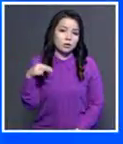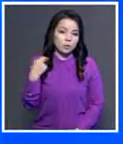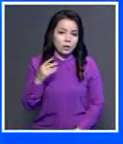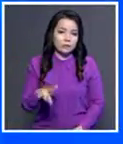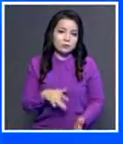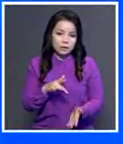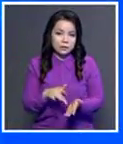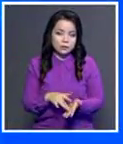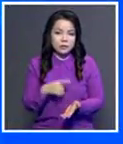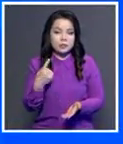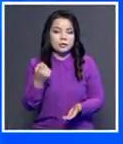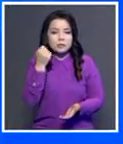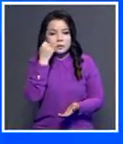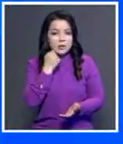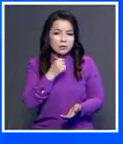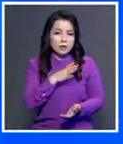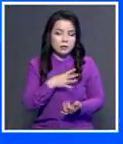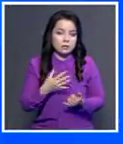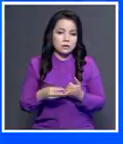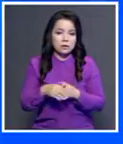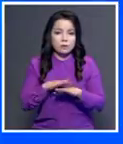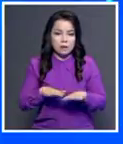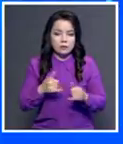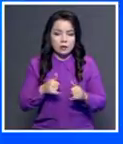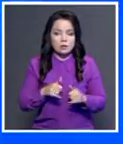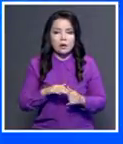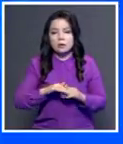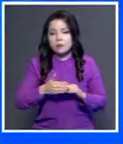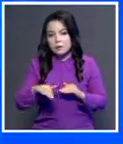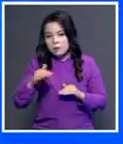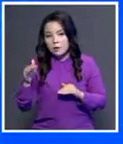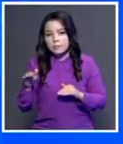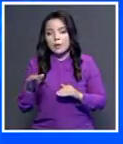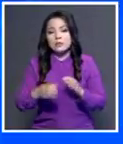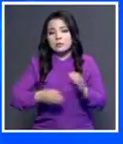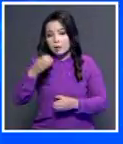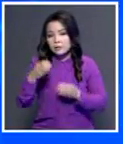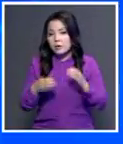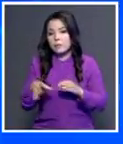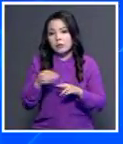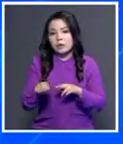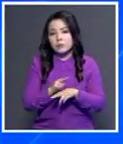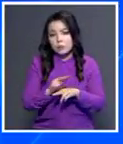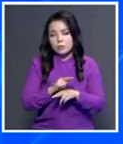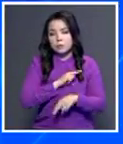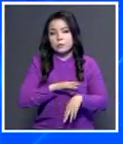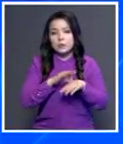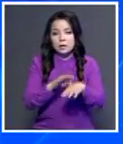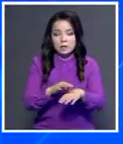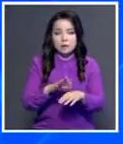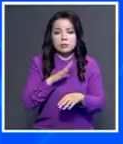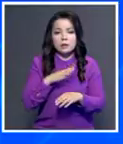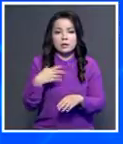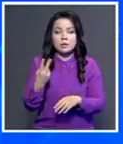Хабарымыз жалғастырамыз. Ақтөбе қаласындағы ескі жедел сатыларды жөндеуге 2 миллиард теңге қажет. Бұл жөнде облыстық тұрғын үй